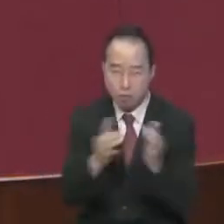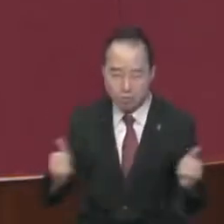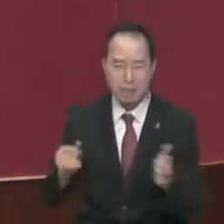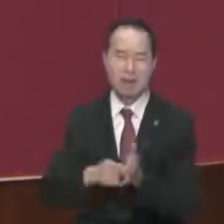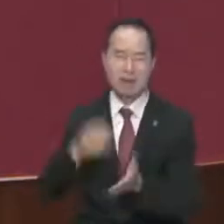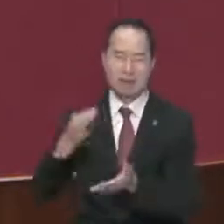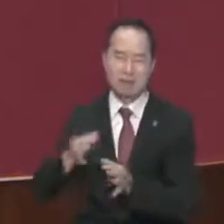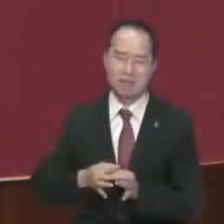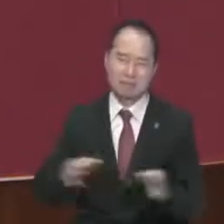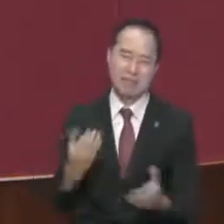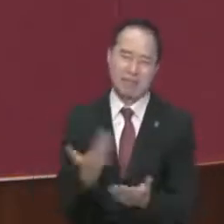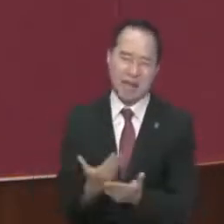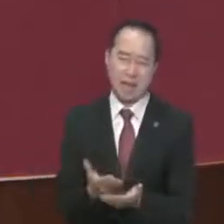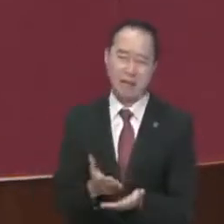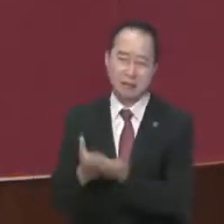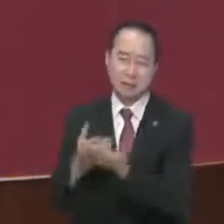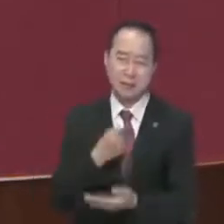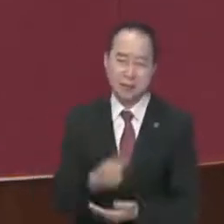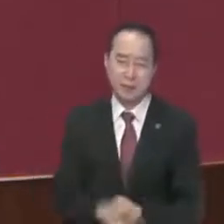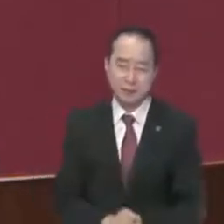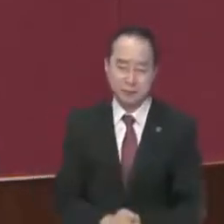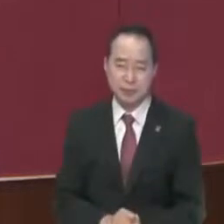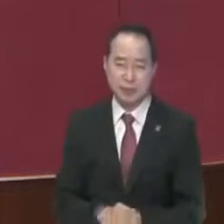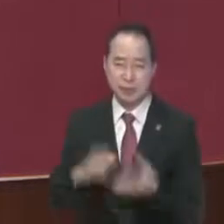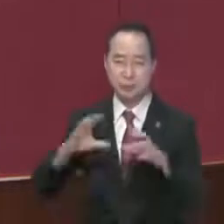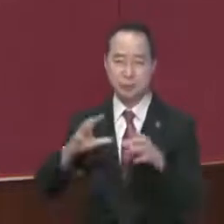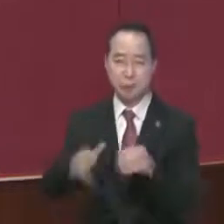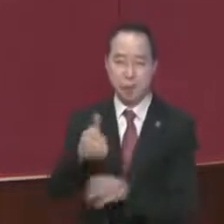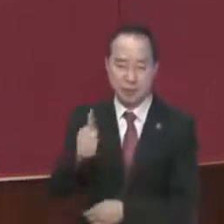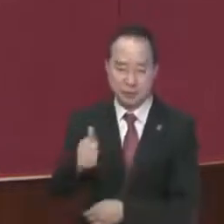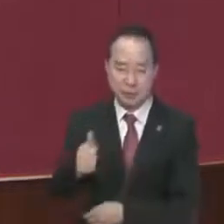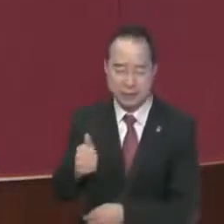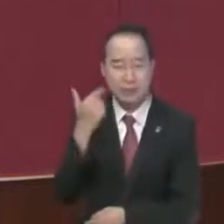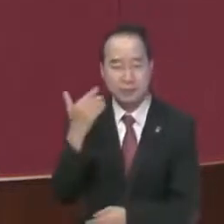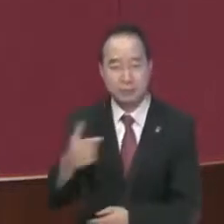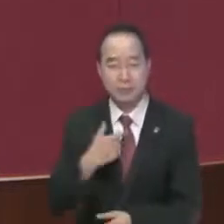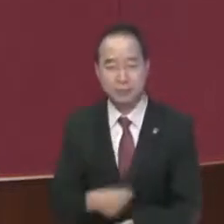수립하자고 이야기하겠습니다. 정세균 총리님께 질문 드리겠습니다.